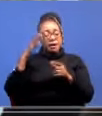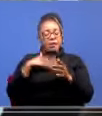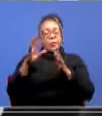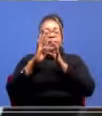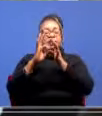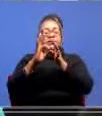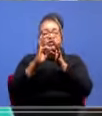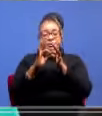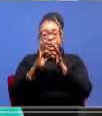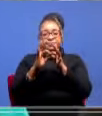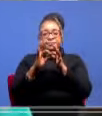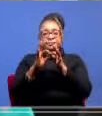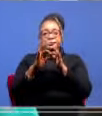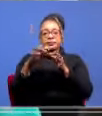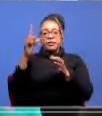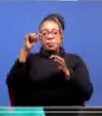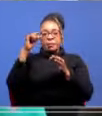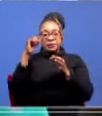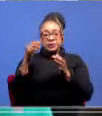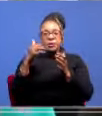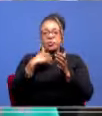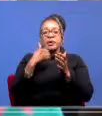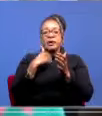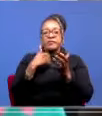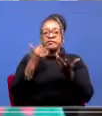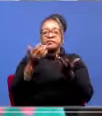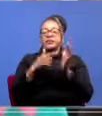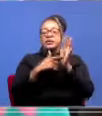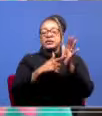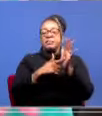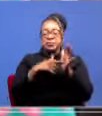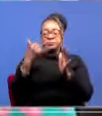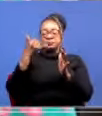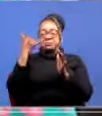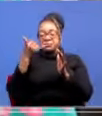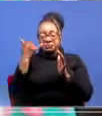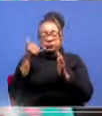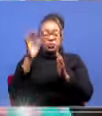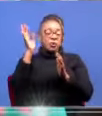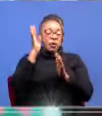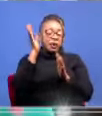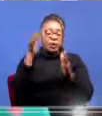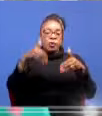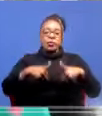nzuri. Eneo la pwani kuna tatizo kubwa la madawa ya kulevya, ikiwemo mgogoro, maskia vijana wakizungumza.